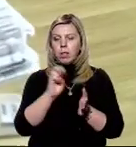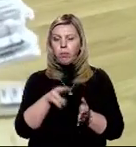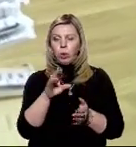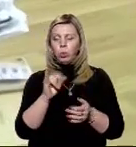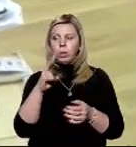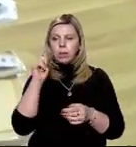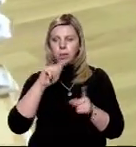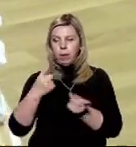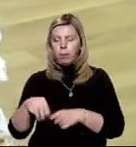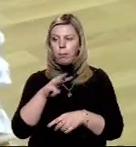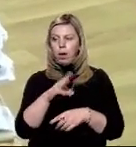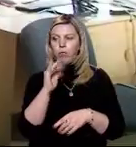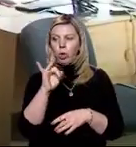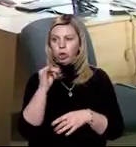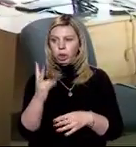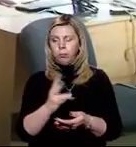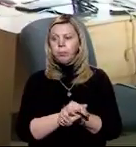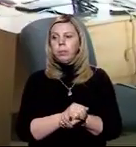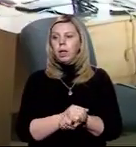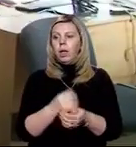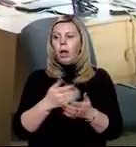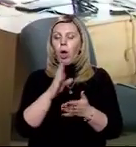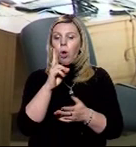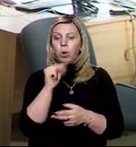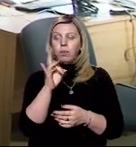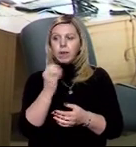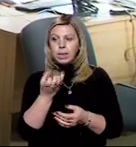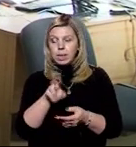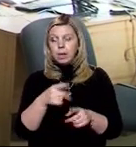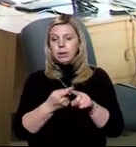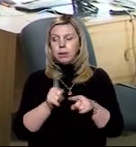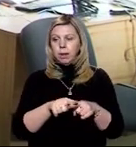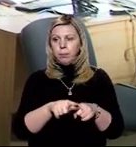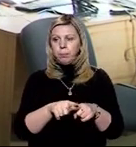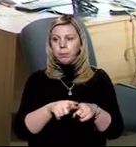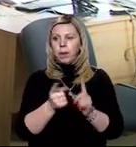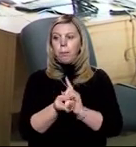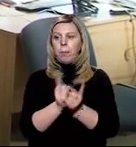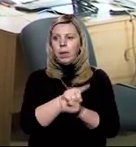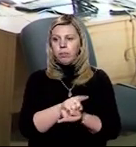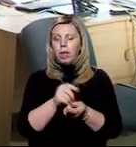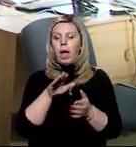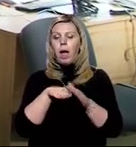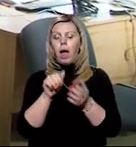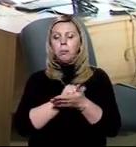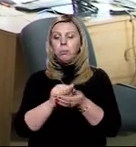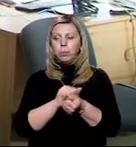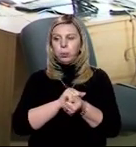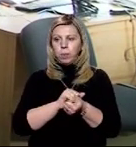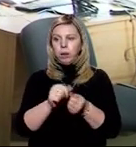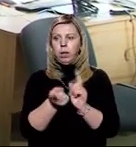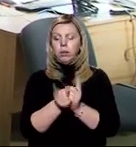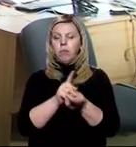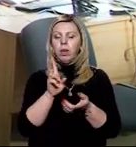на Закарпатті Михайло Волошин. Ретроконверсія – це переведення архівної паперової справи